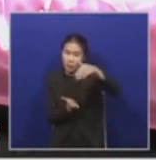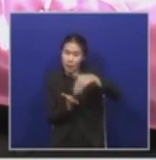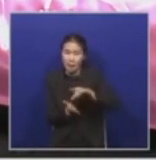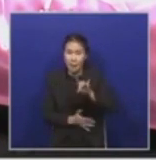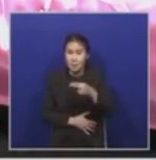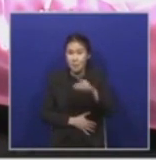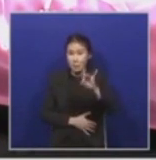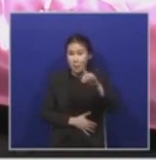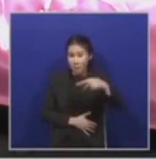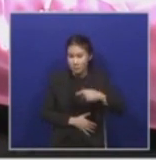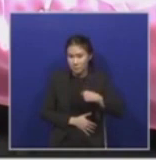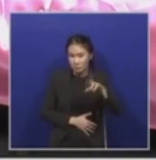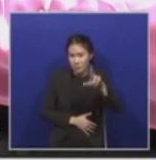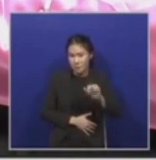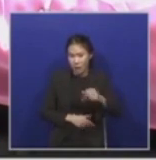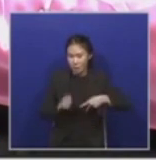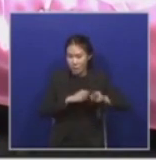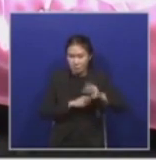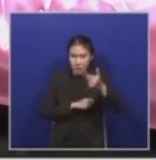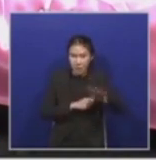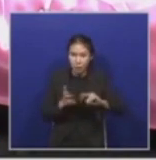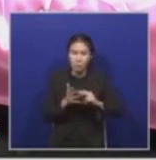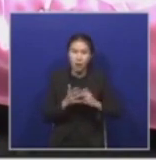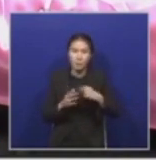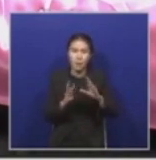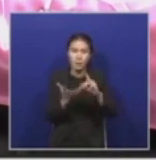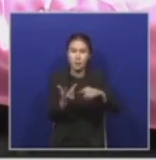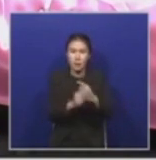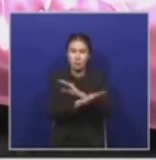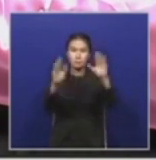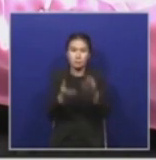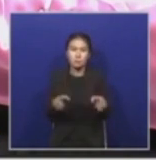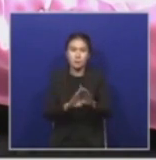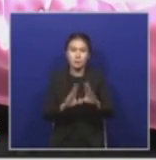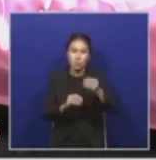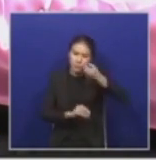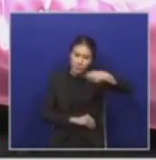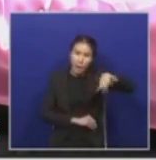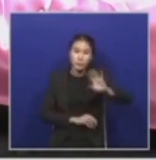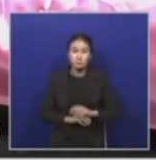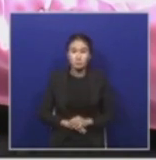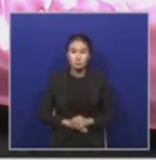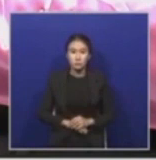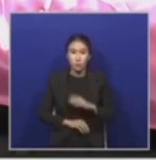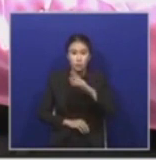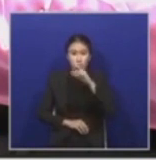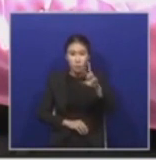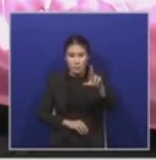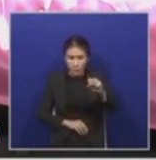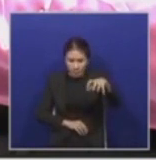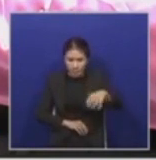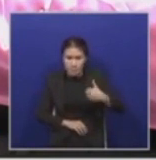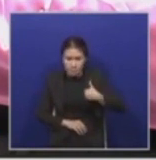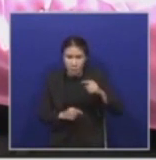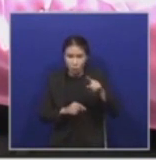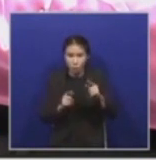ดไม่ได้เลยเอาถ้าอย่างนั้นเลิกไหมฮะท่านประธานครับนับองค์ประชุมแล้วก็เลิกปิดประชุมกลับบ้านกันเมื่อมีสภาผู้แทนราษฎรมันคือ